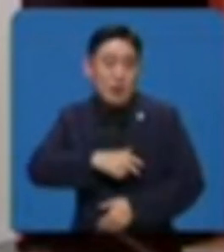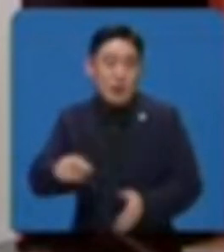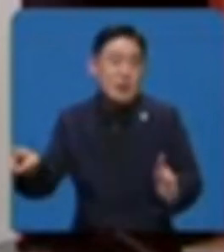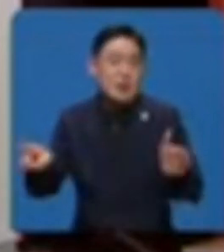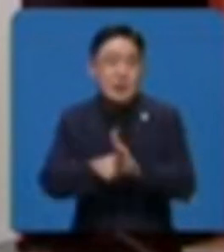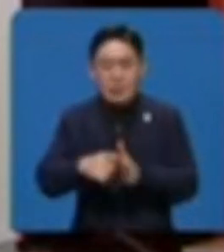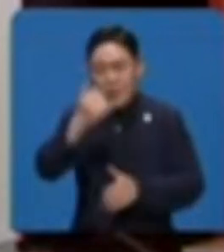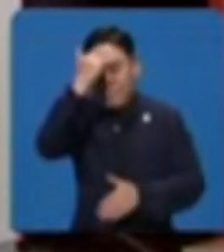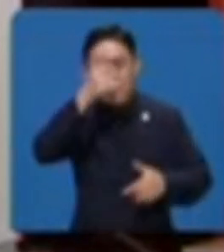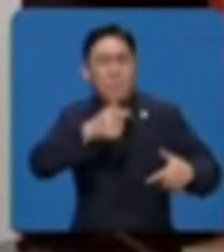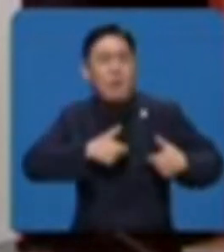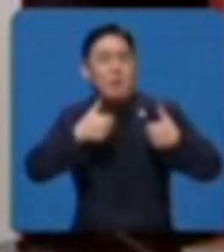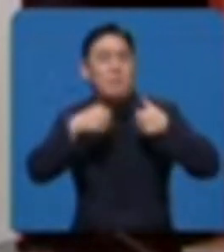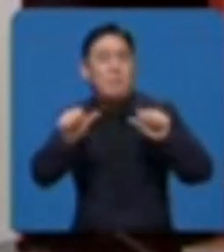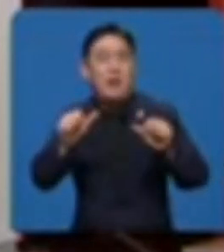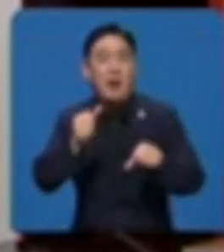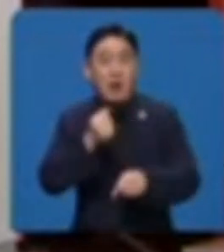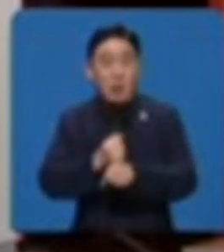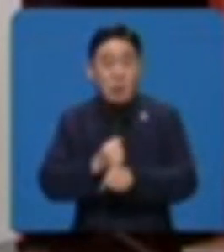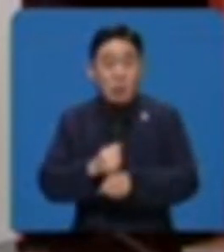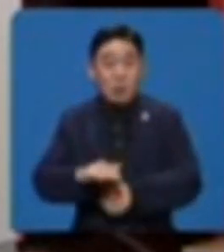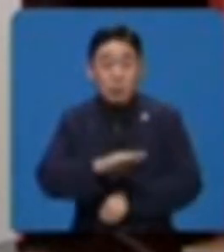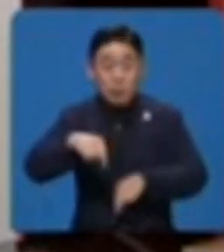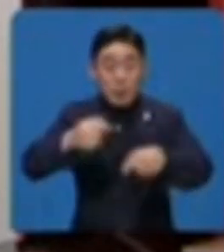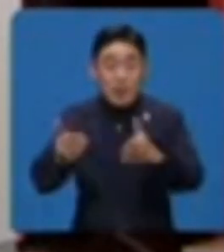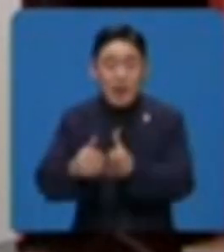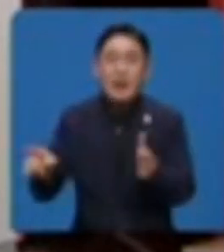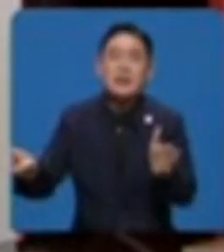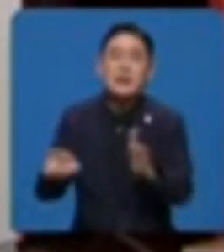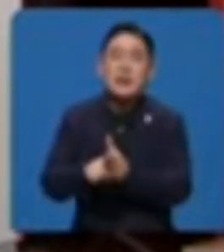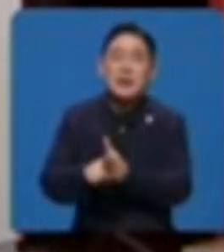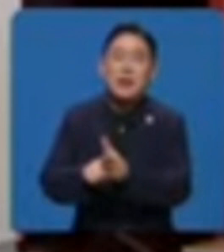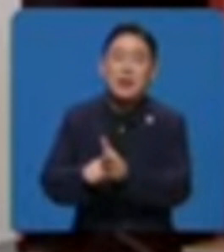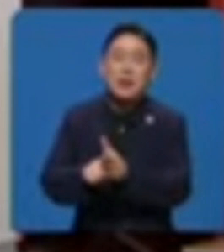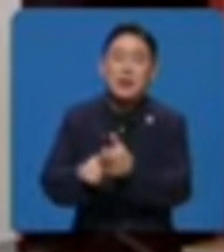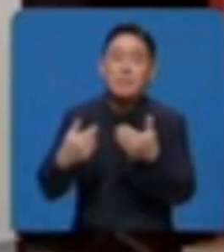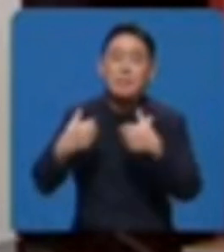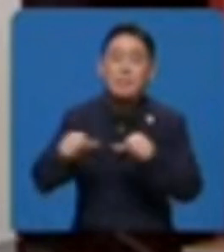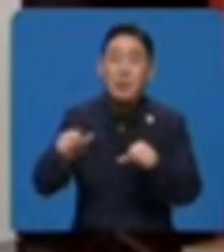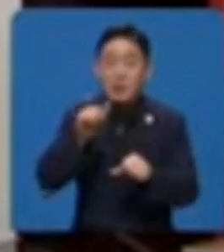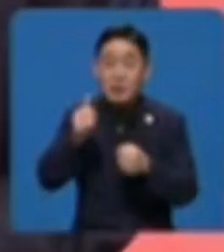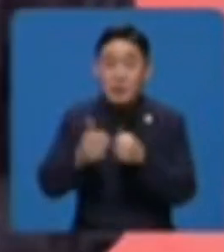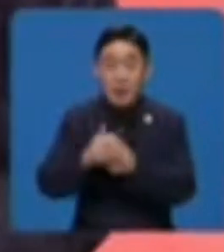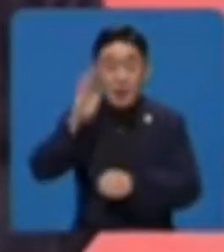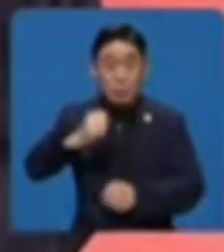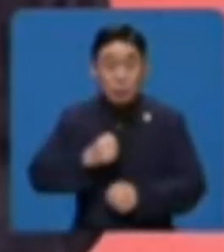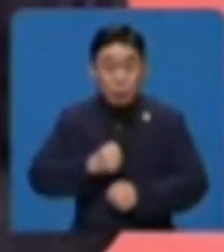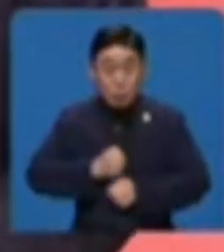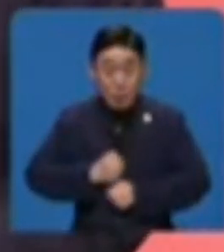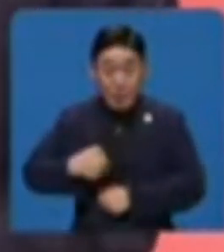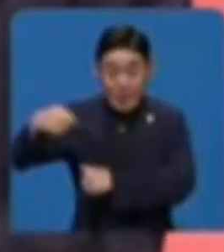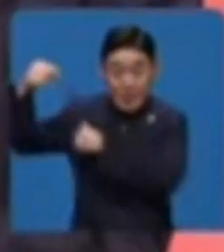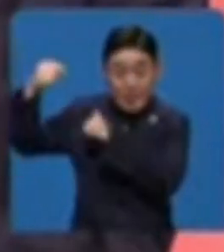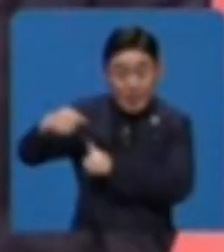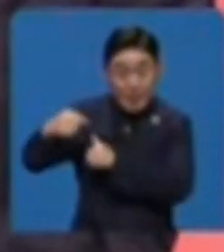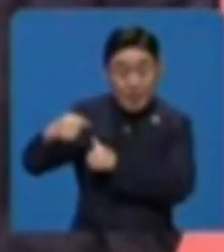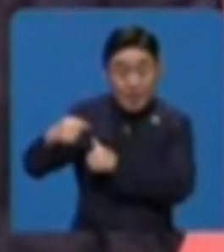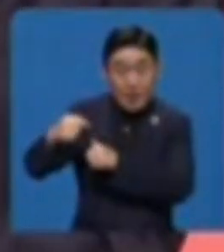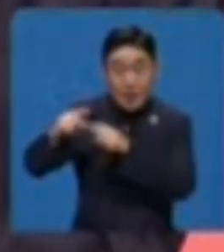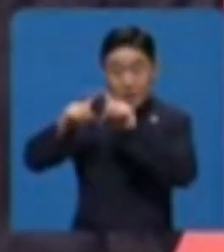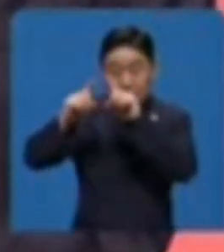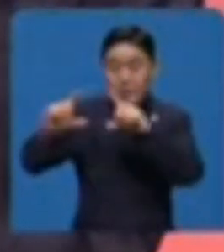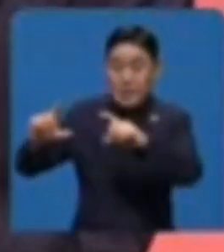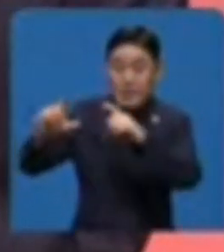명예를 훼손시키고 우리 당에 대한 국민들의 신뢰를 실추시키고 있으니 앞으로 유의하라 이런